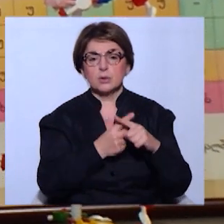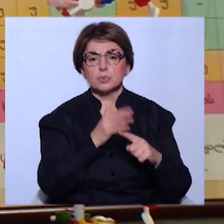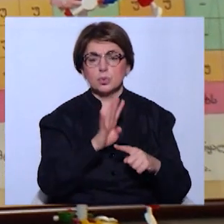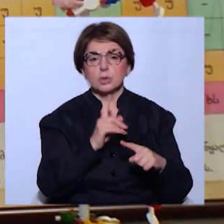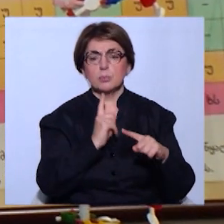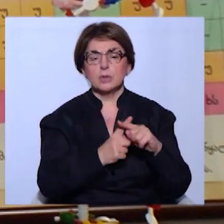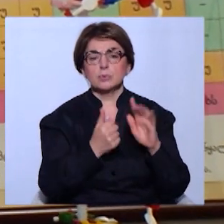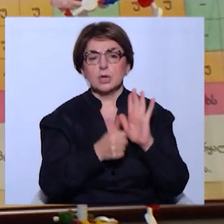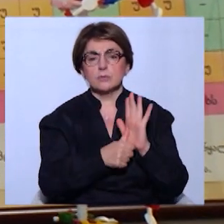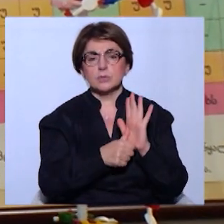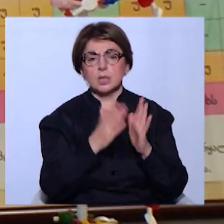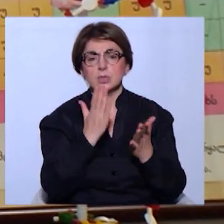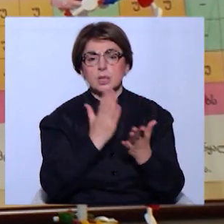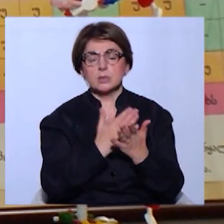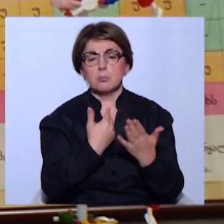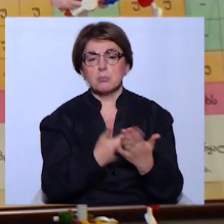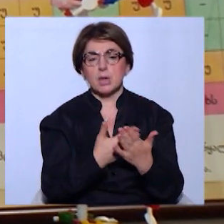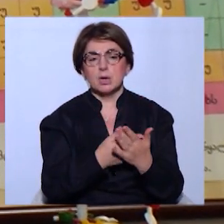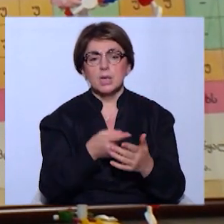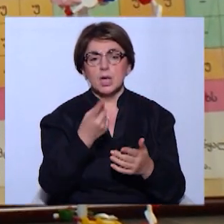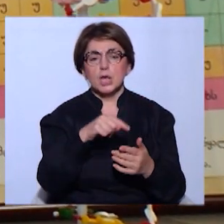SO2-ში მისი ჟანგვის ხარისხია